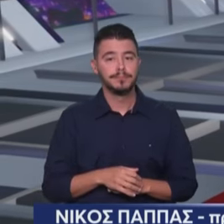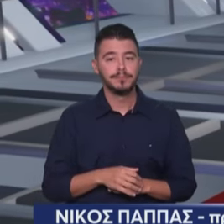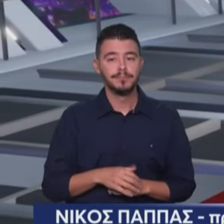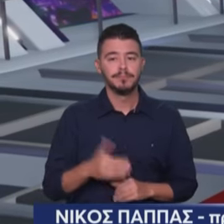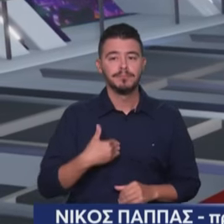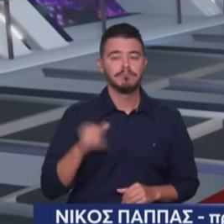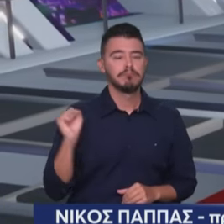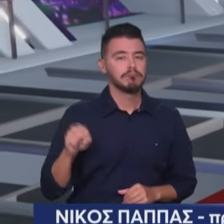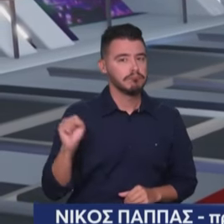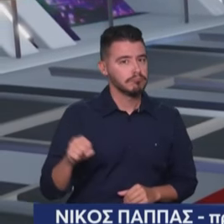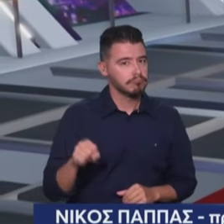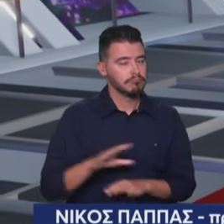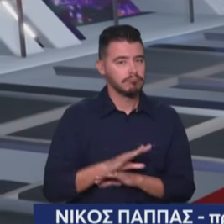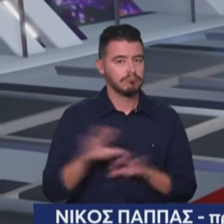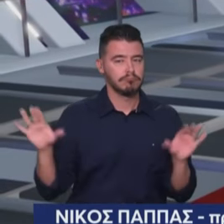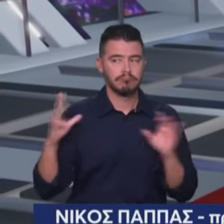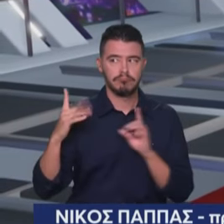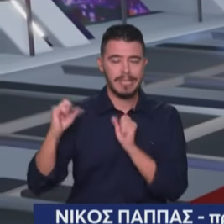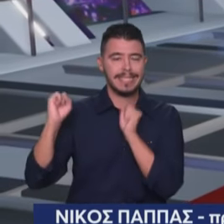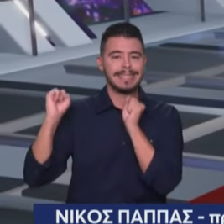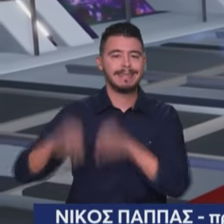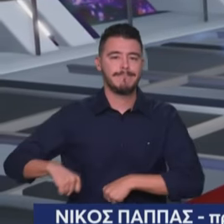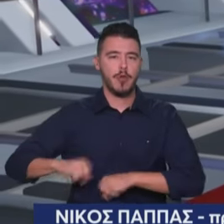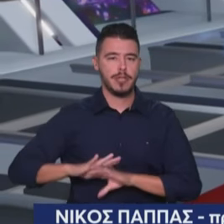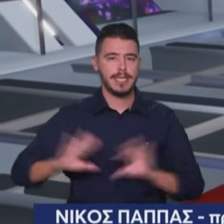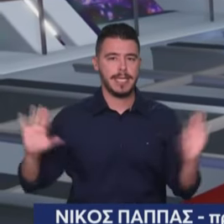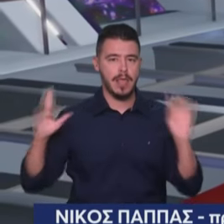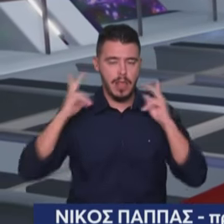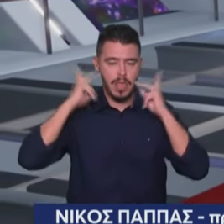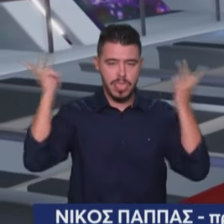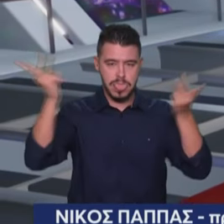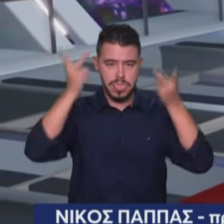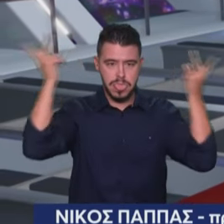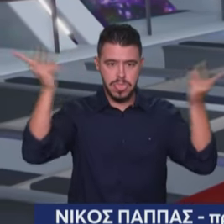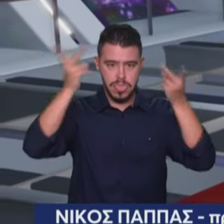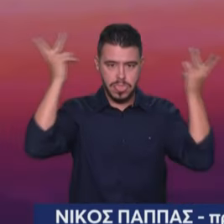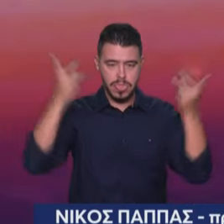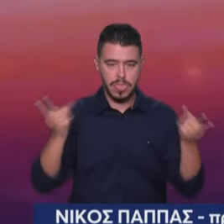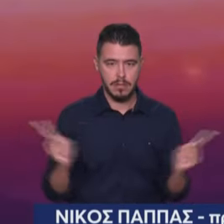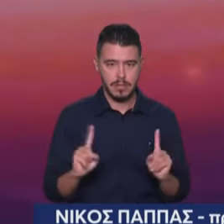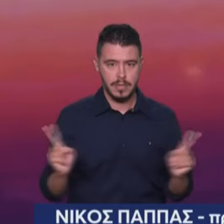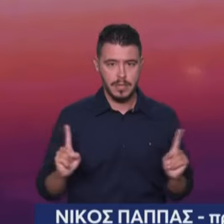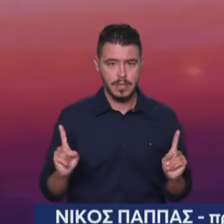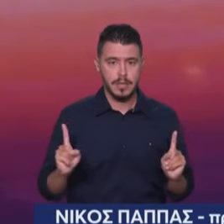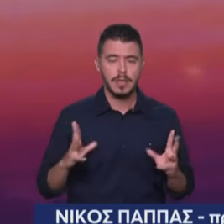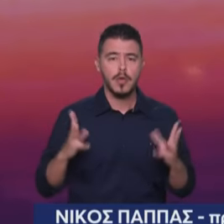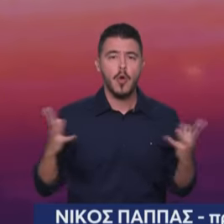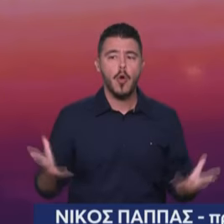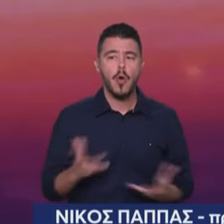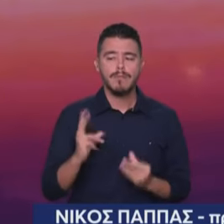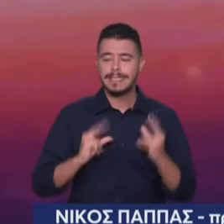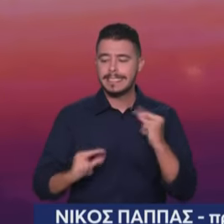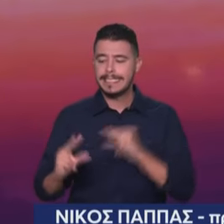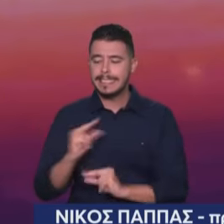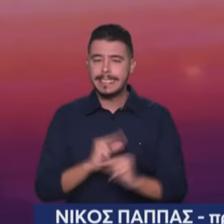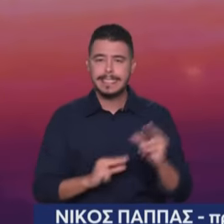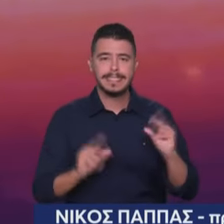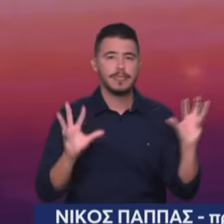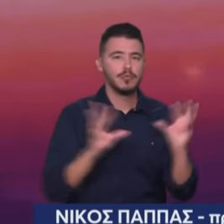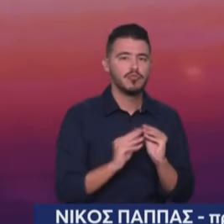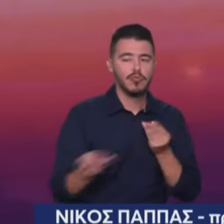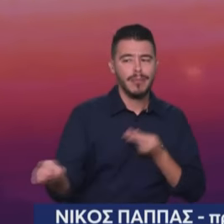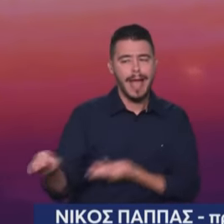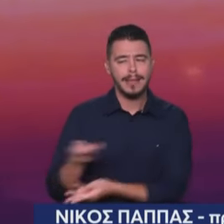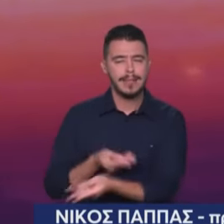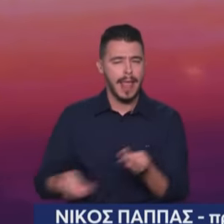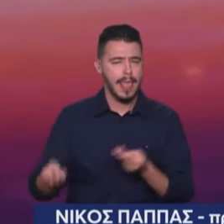κάναμε μια πολιτική συμφωνία. Δεν ήταν στον αέρα η στήριξη και δεν υπήρξε και οποιαδήποτε συζήτηση περί ανταλλαγμάτων, γιατί είχαμε και